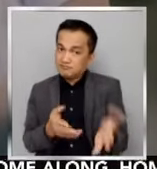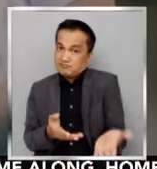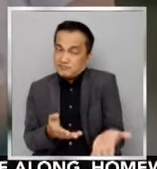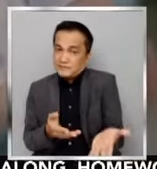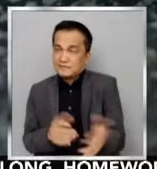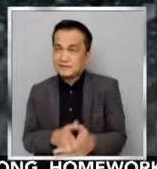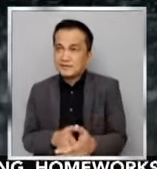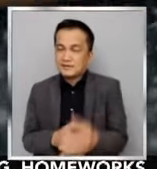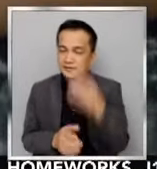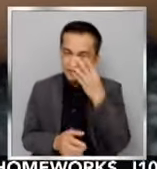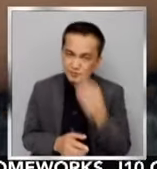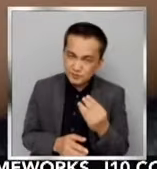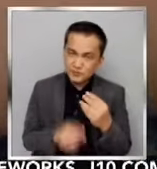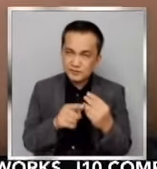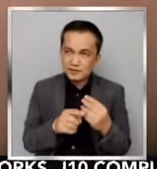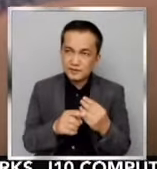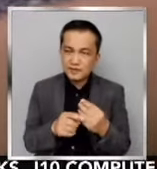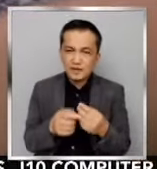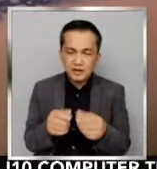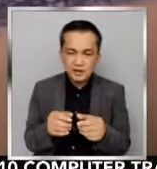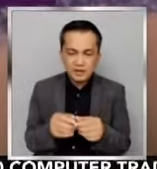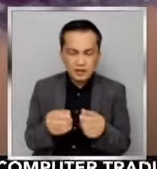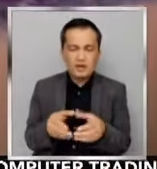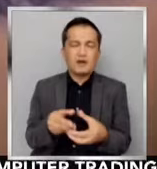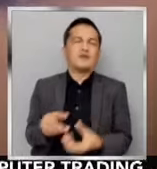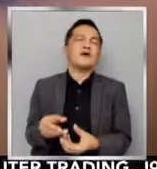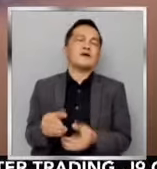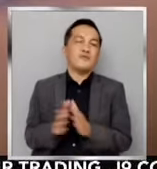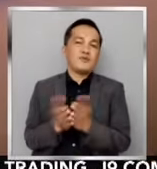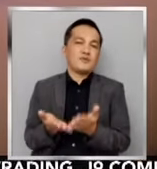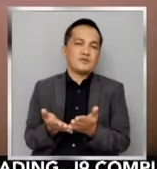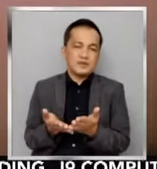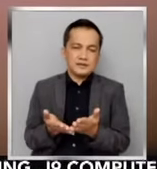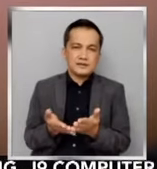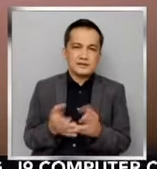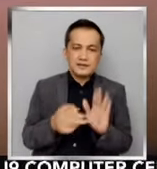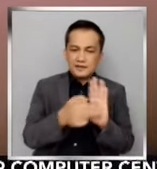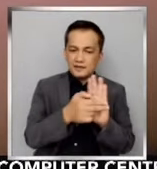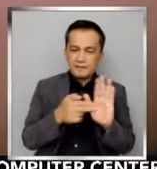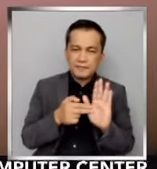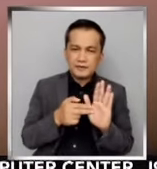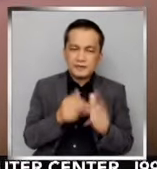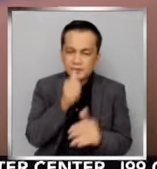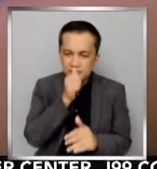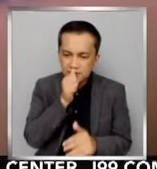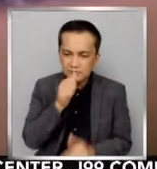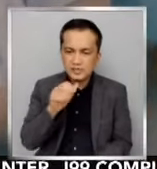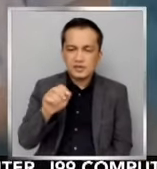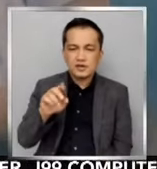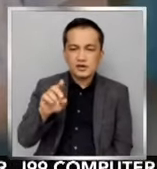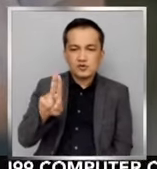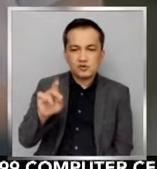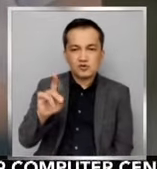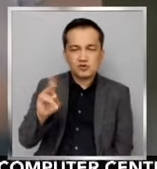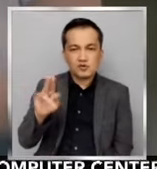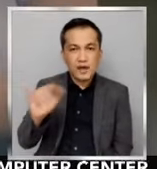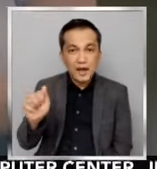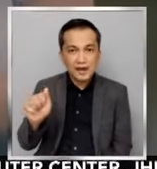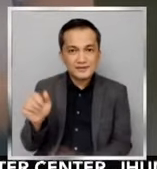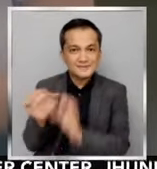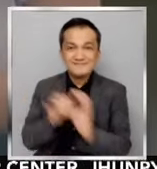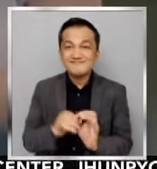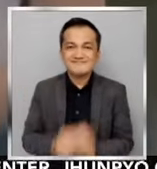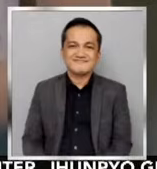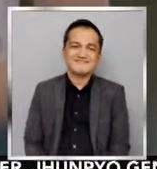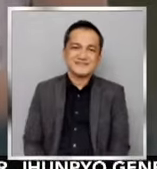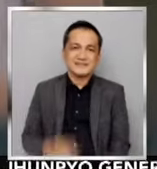natutulog habang hawak ang isang libro na may pamagat ng Mga Lihim ni Urduha. Aubrey Carampel,